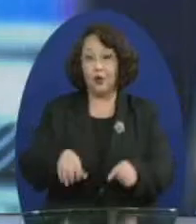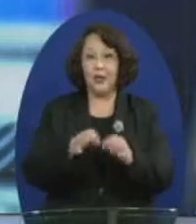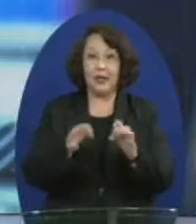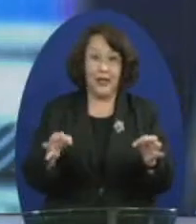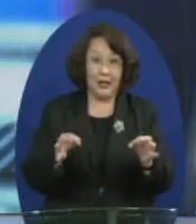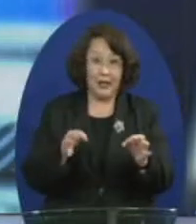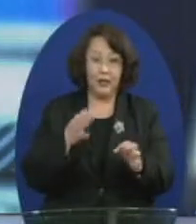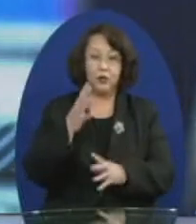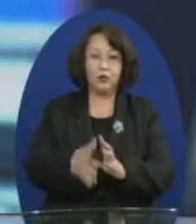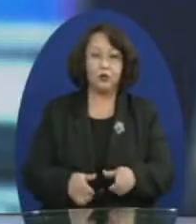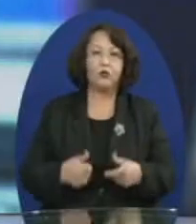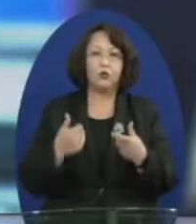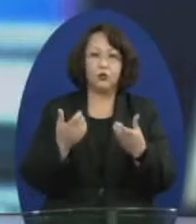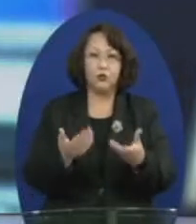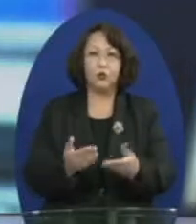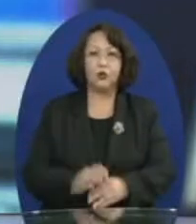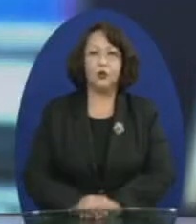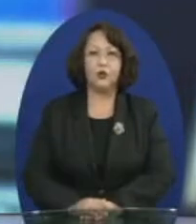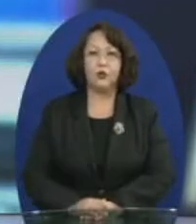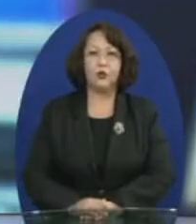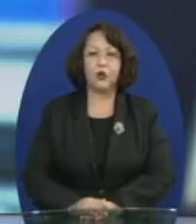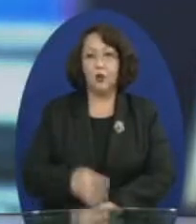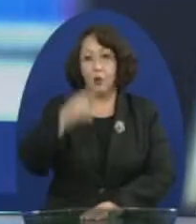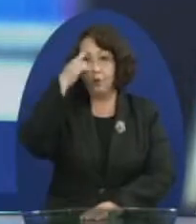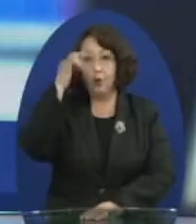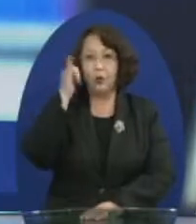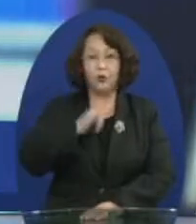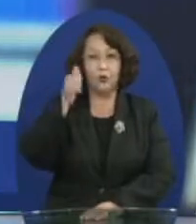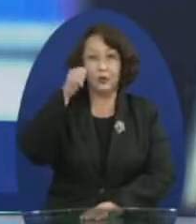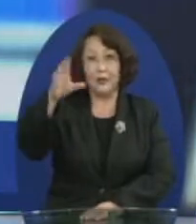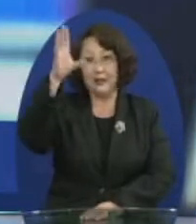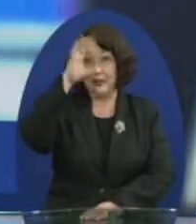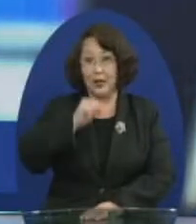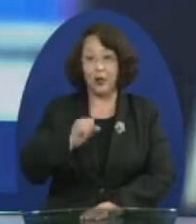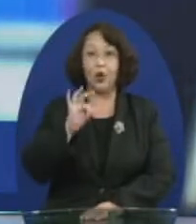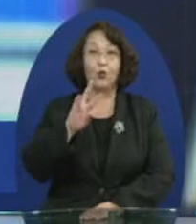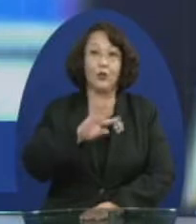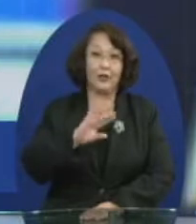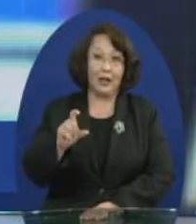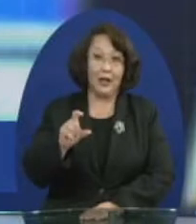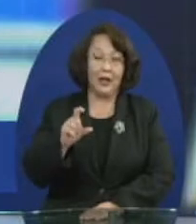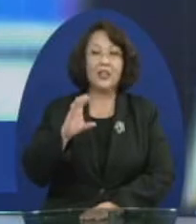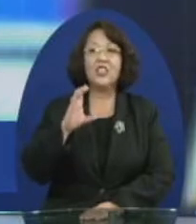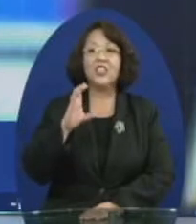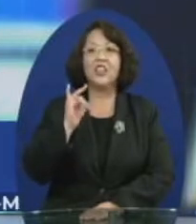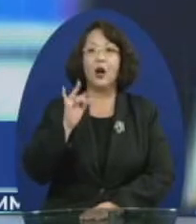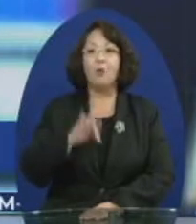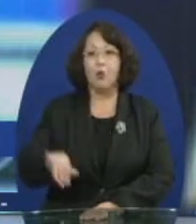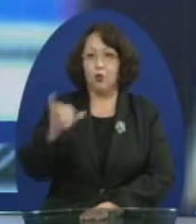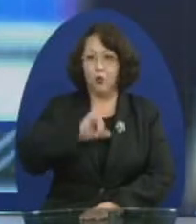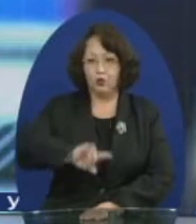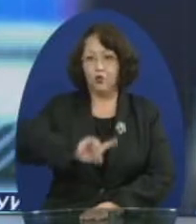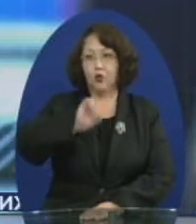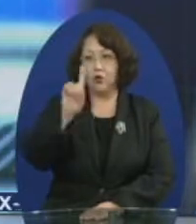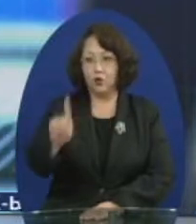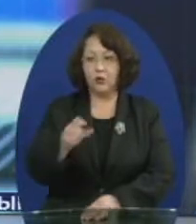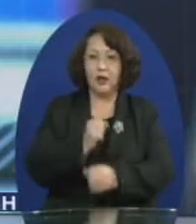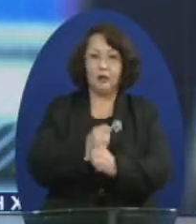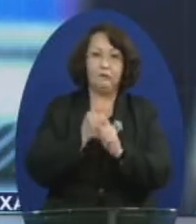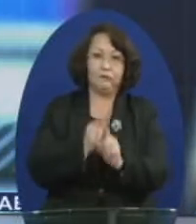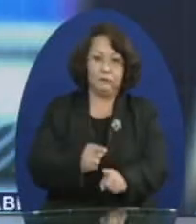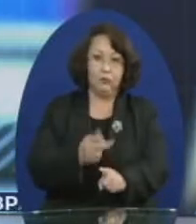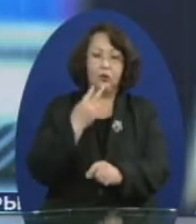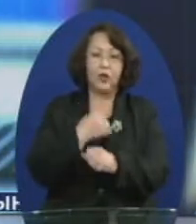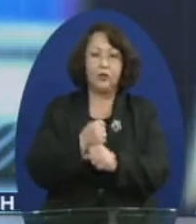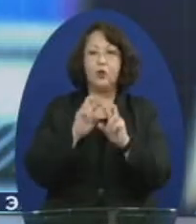бусад мэдээний дэлгэрэнгүй өнөөдрийн цаг үрд мэдээлэл хөтөлбөрөөс хүлээ авч үзээрэй. За Монгол Улсын ерөнхий сайд Оюун Эрдэнийн бүгд найрамд байгаа Сингапур улсад хийх албан ёсны